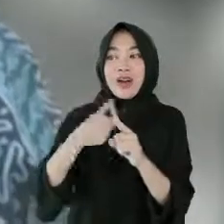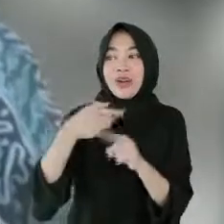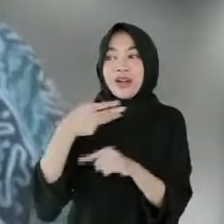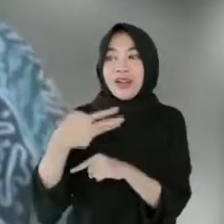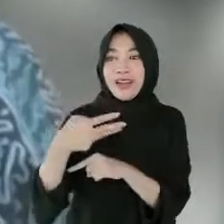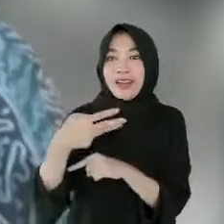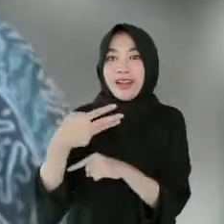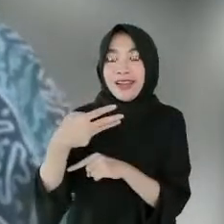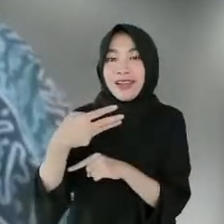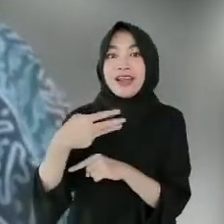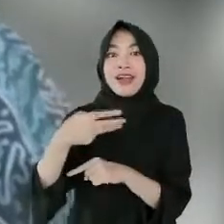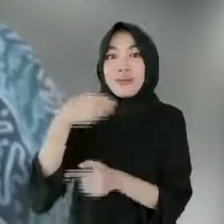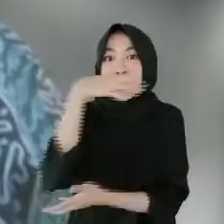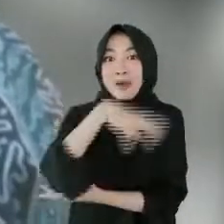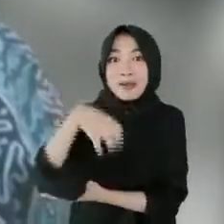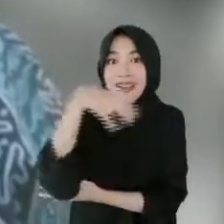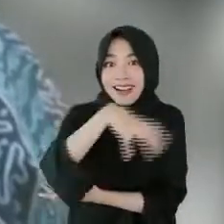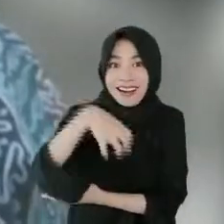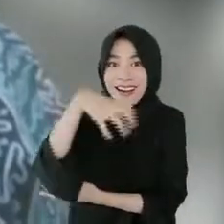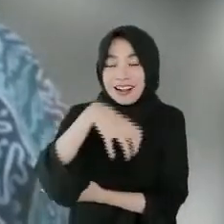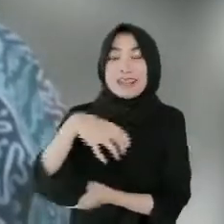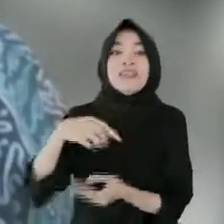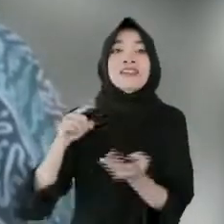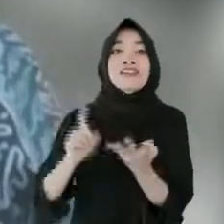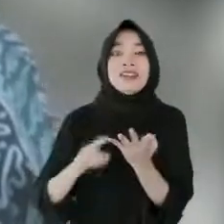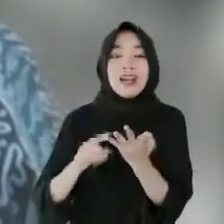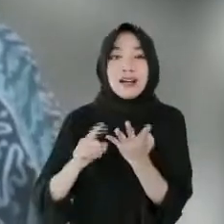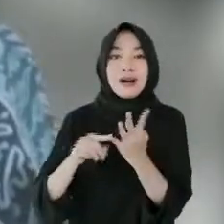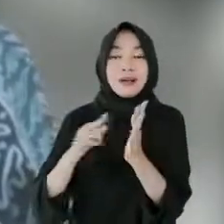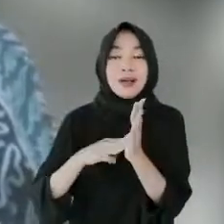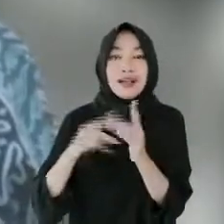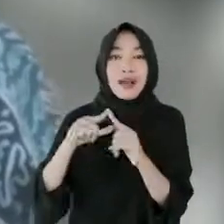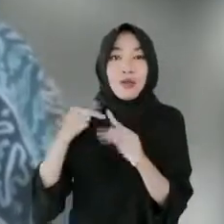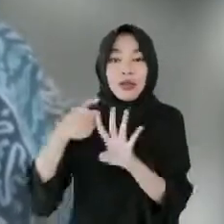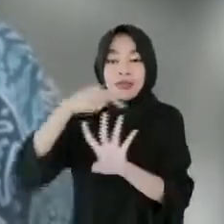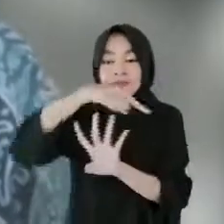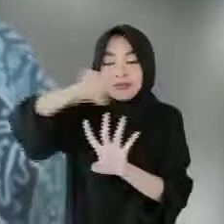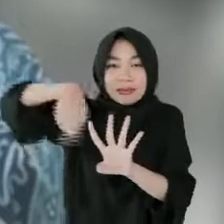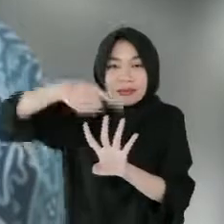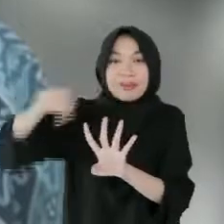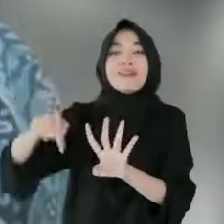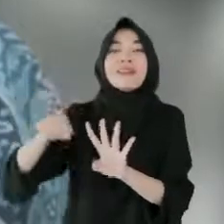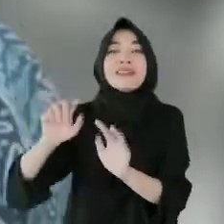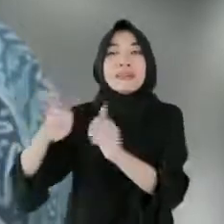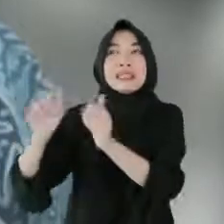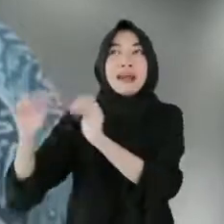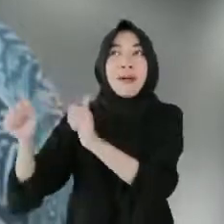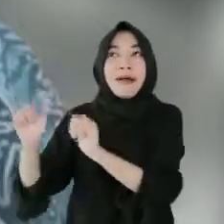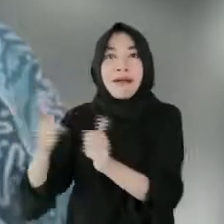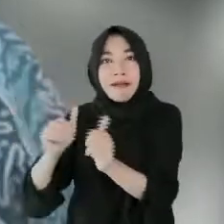jadi dari sisi perencanaan dari sisi persiapan Insyaallah ini